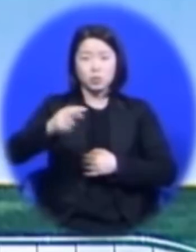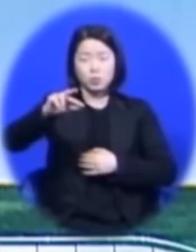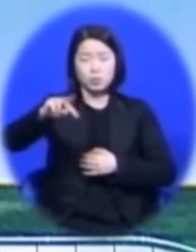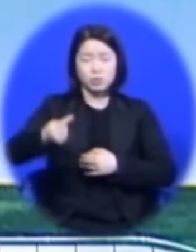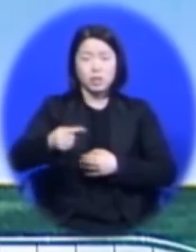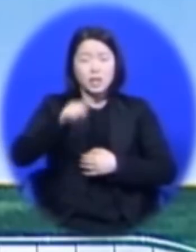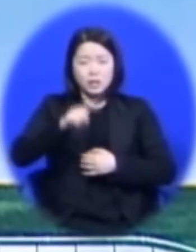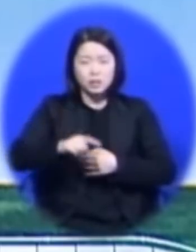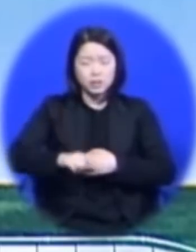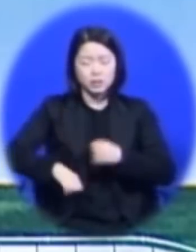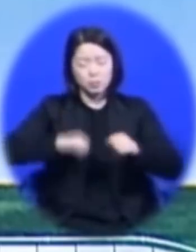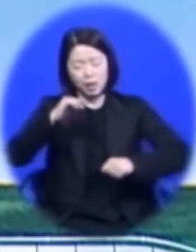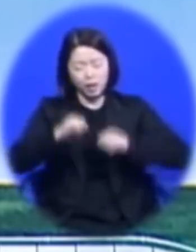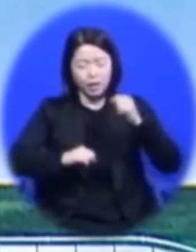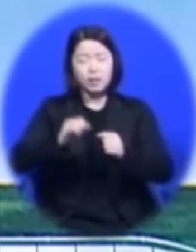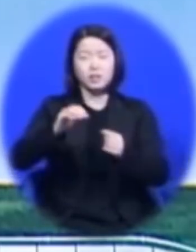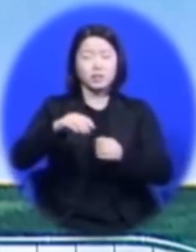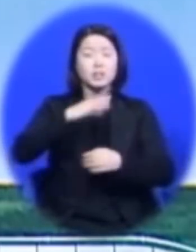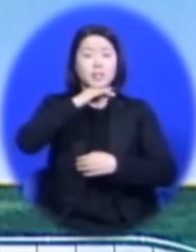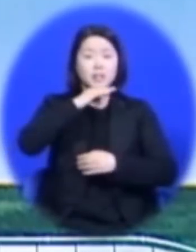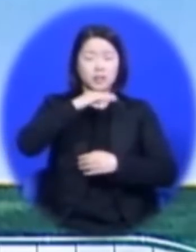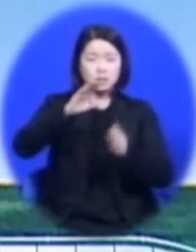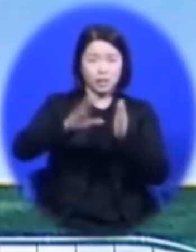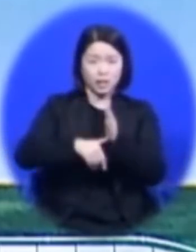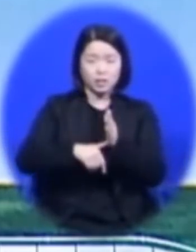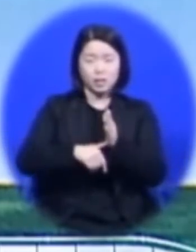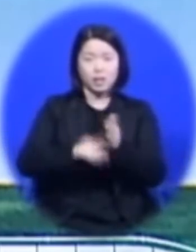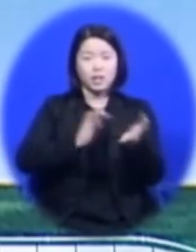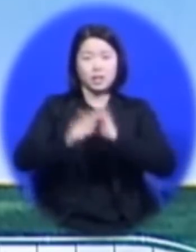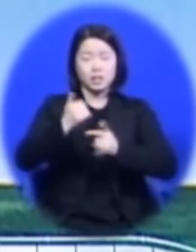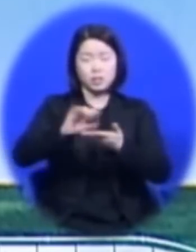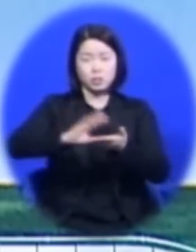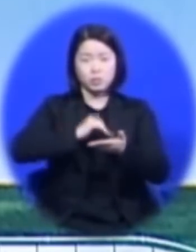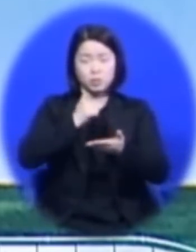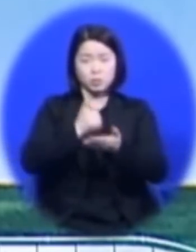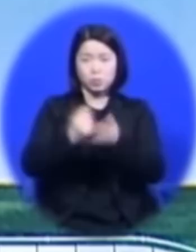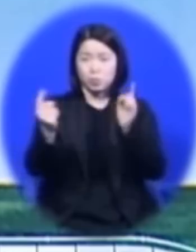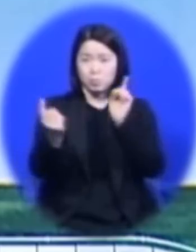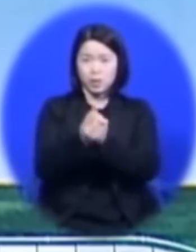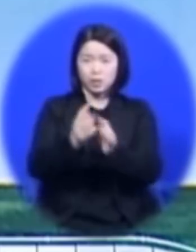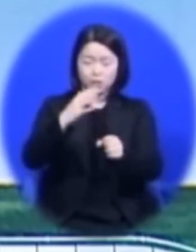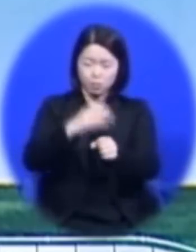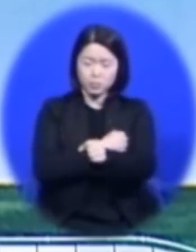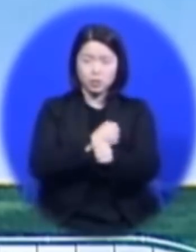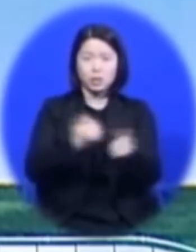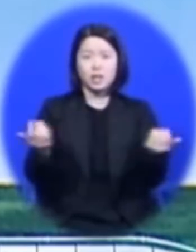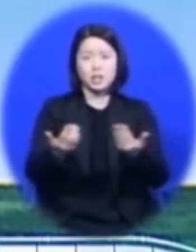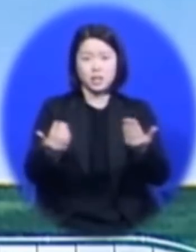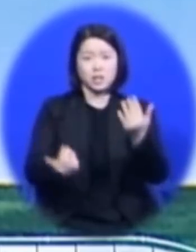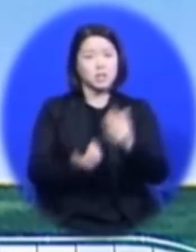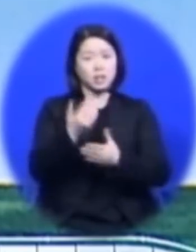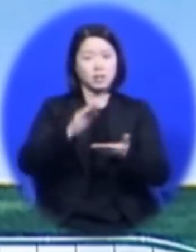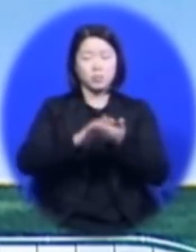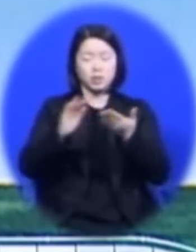사춘기 시절에 그는 예수 그리스도를 만나는 엄청난 사건을 경험합니다